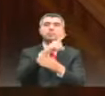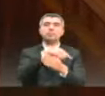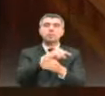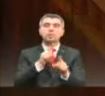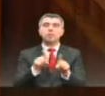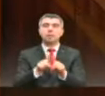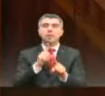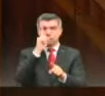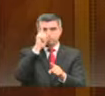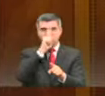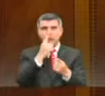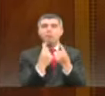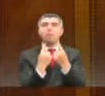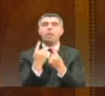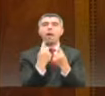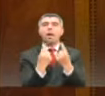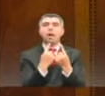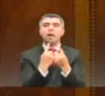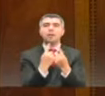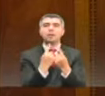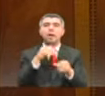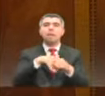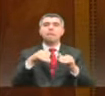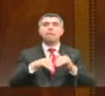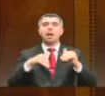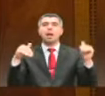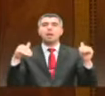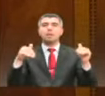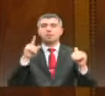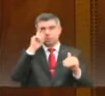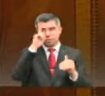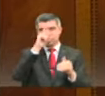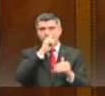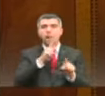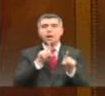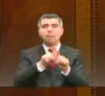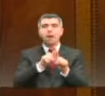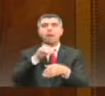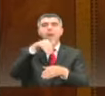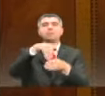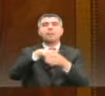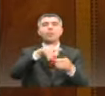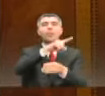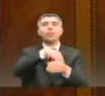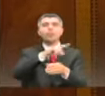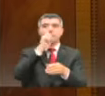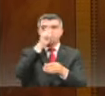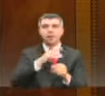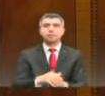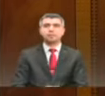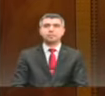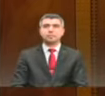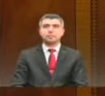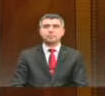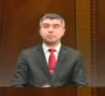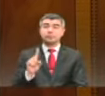موضوعاً للمناقشة من طرف مجلسي البرلمان، ثم موضوعاً للتصويت من طرف مجلس النواب بإذن الله. في